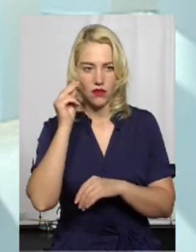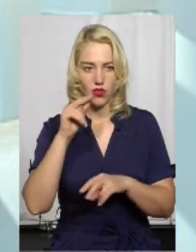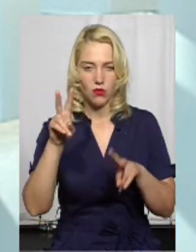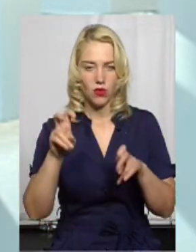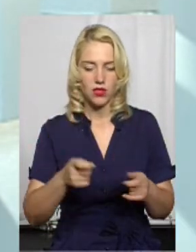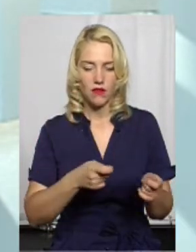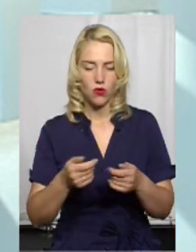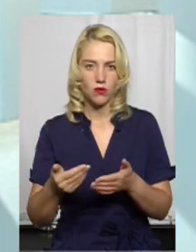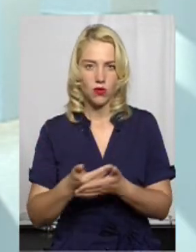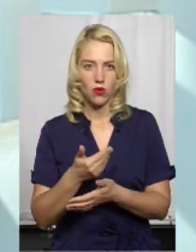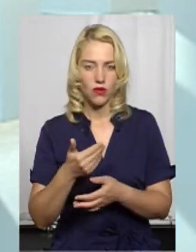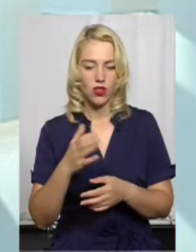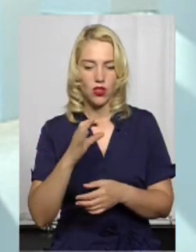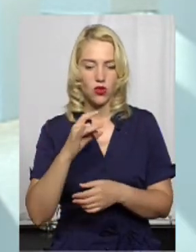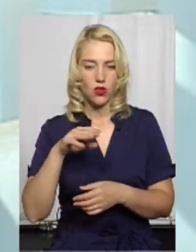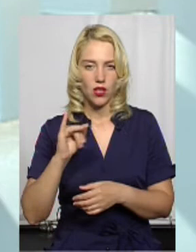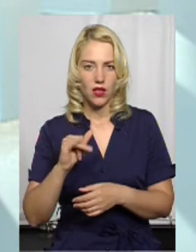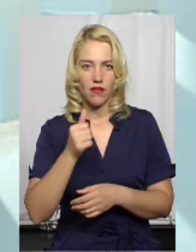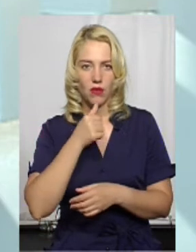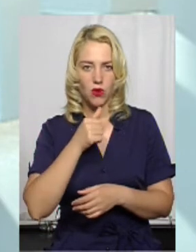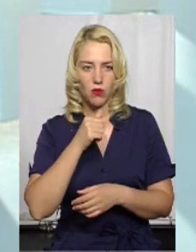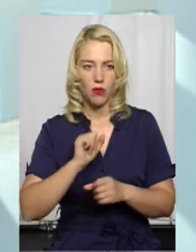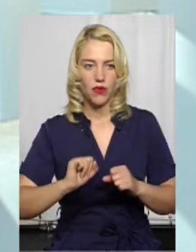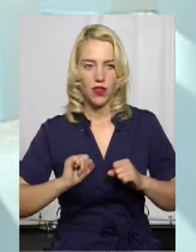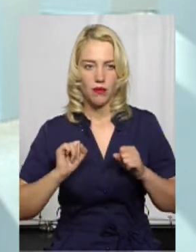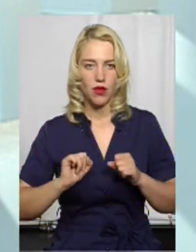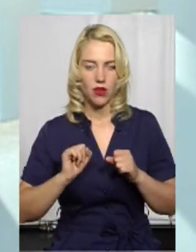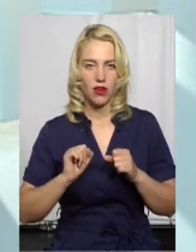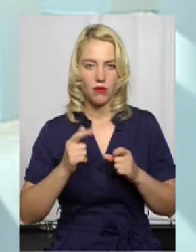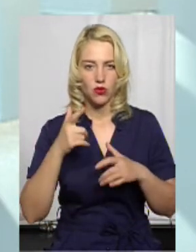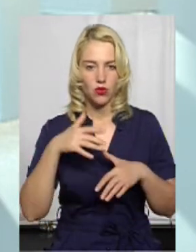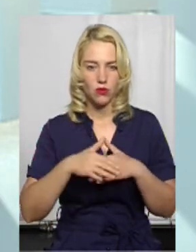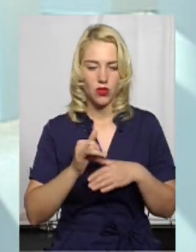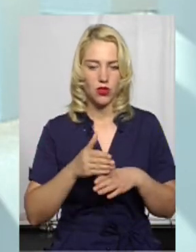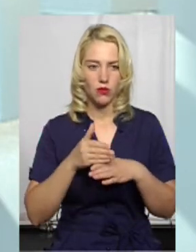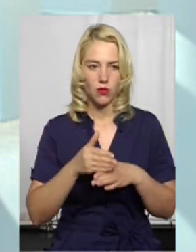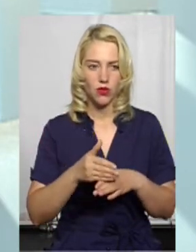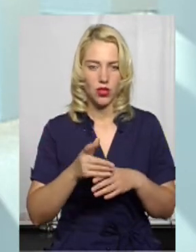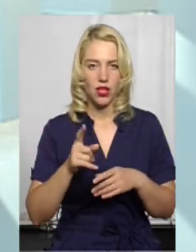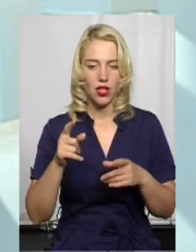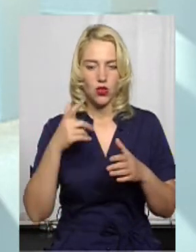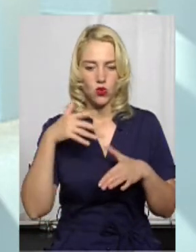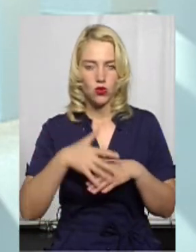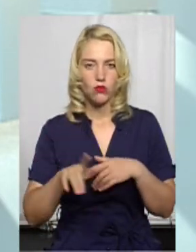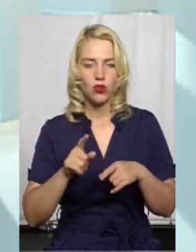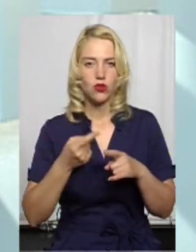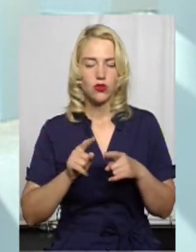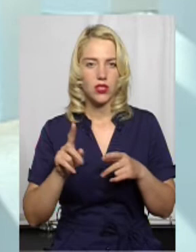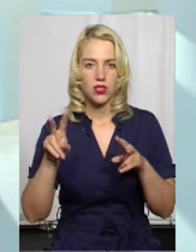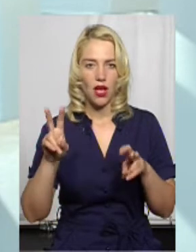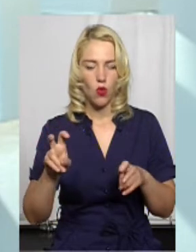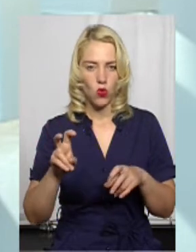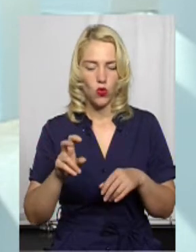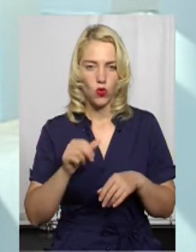нові сорти, випробовуємо, намагаємося зрозуміти і допомогти потім іншим зрозуміти, що це за культура і як